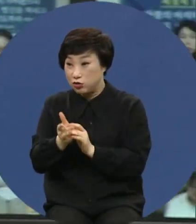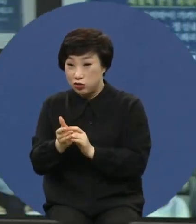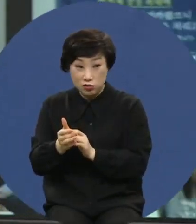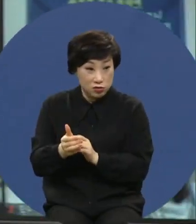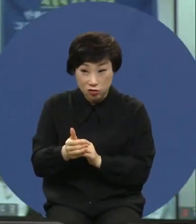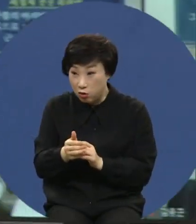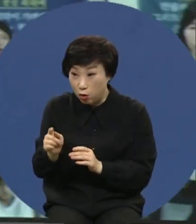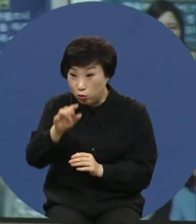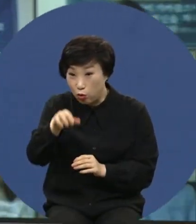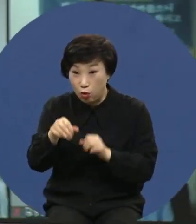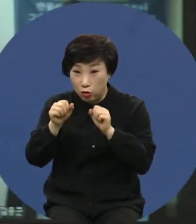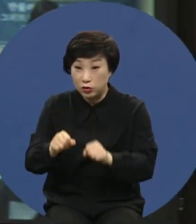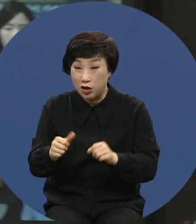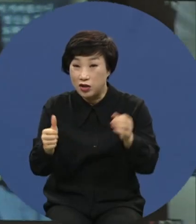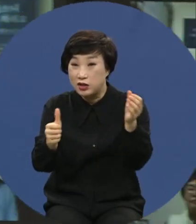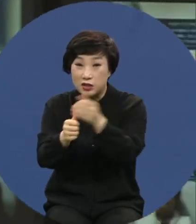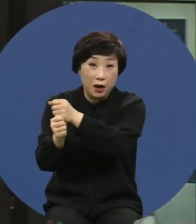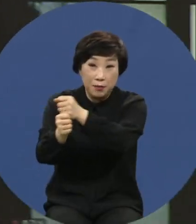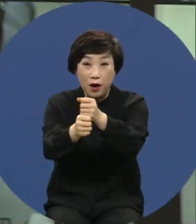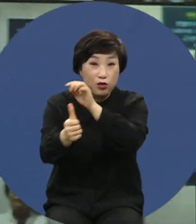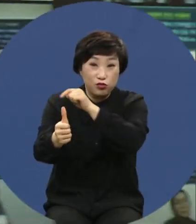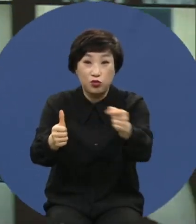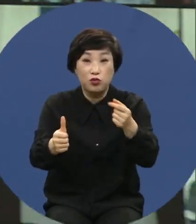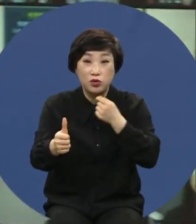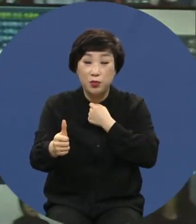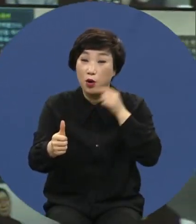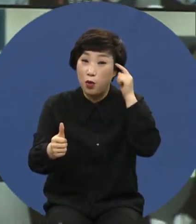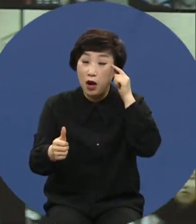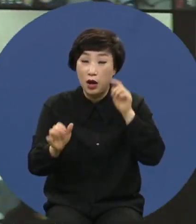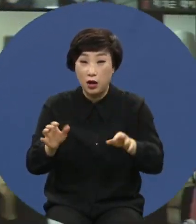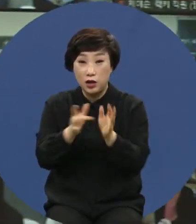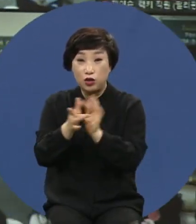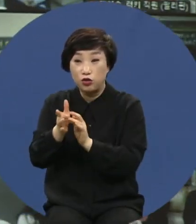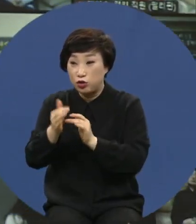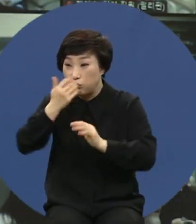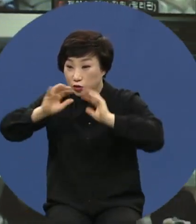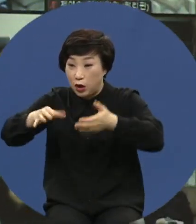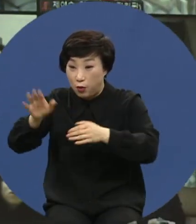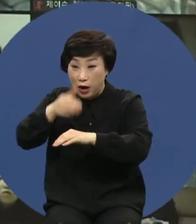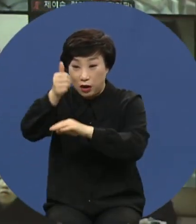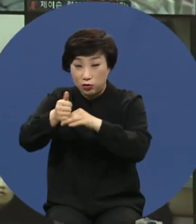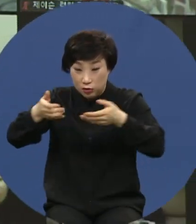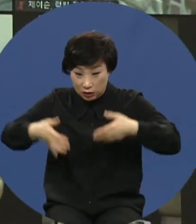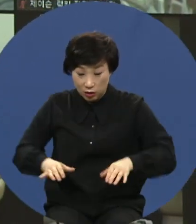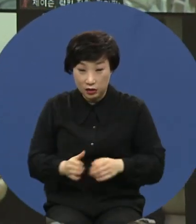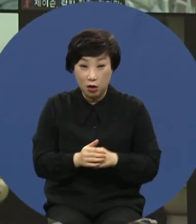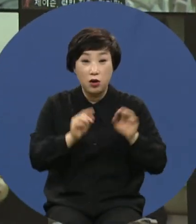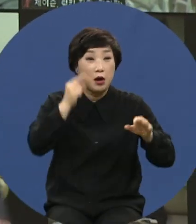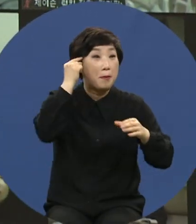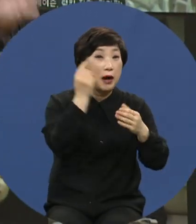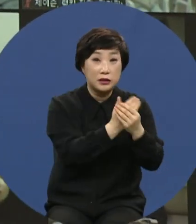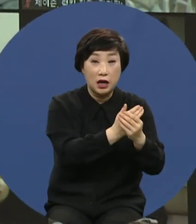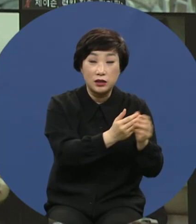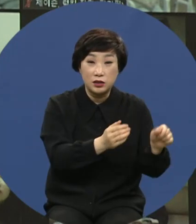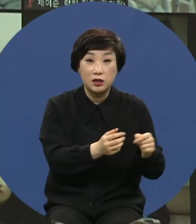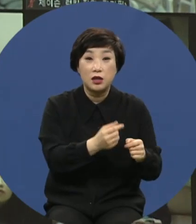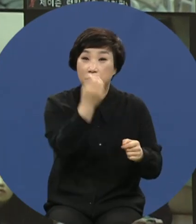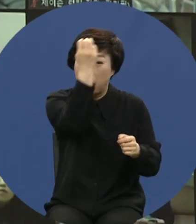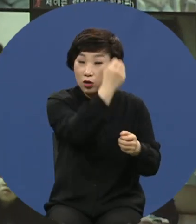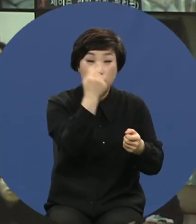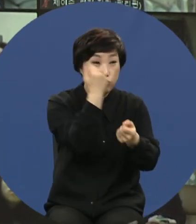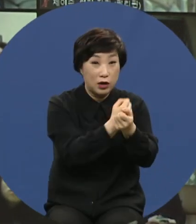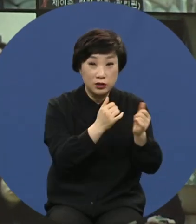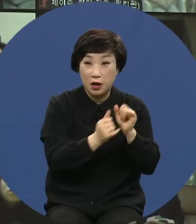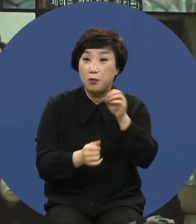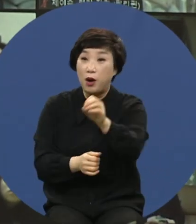죽이기 위해서, 왜? 예수가 유대인의 왕으로 나왔다고 동방의 석학들이 말하니까